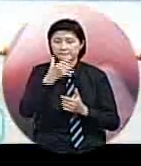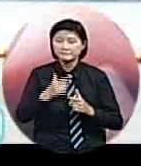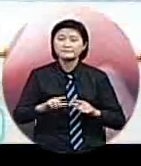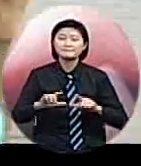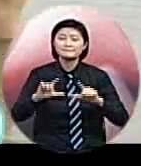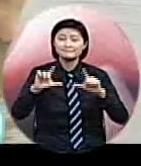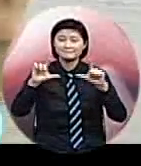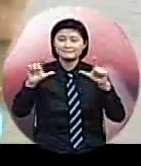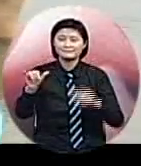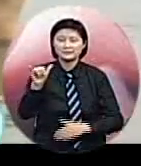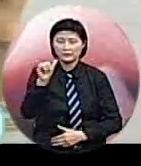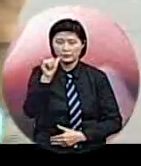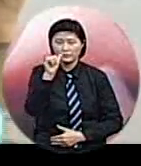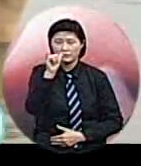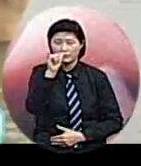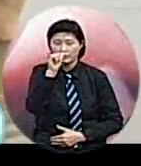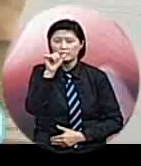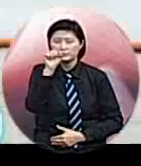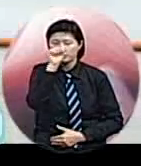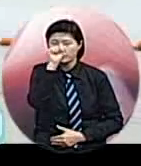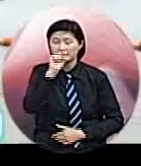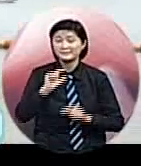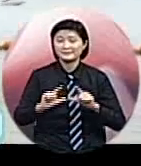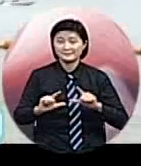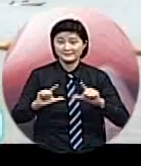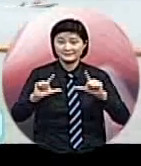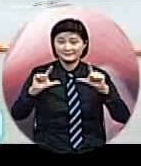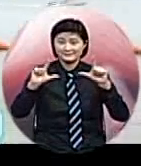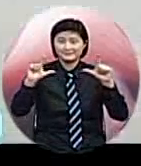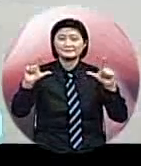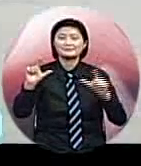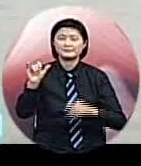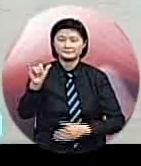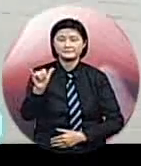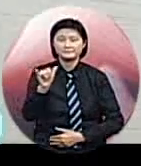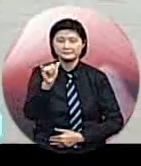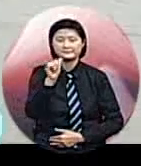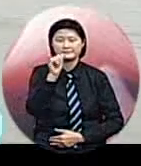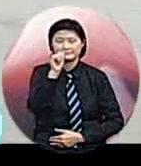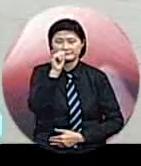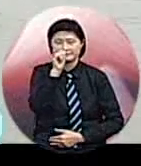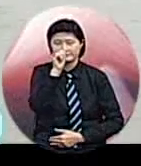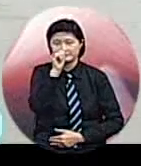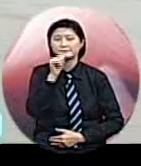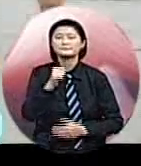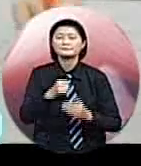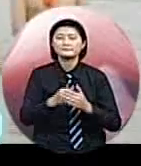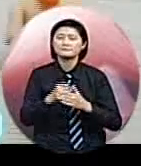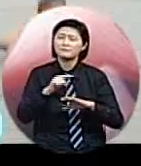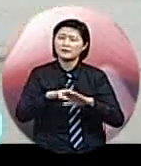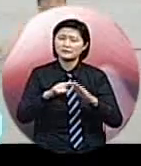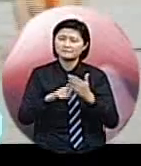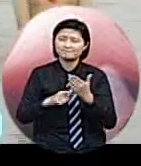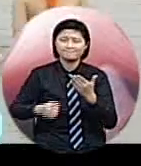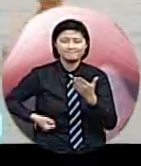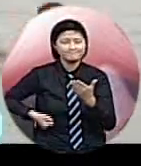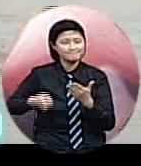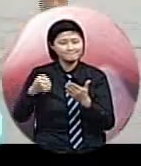힘든 날도 있었고 좋은 날도 있었다. 마음